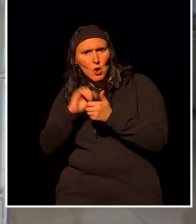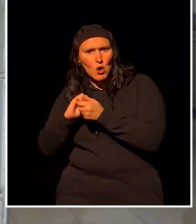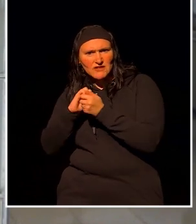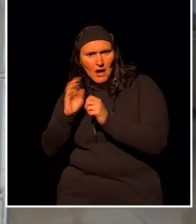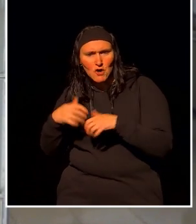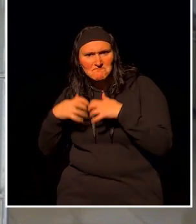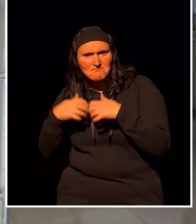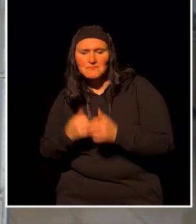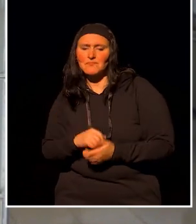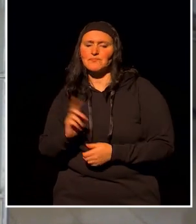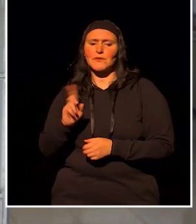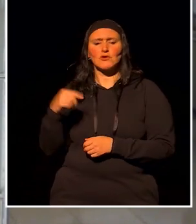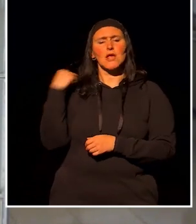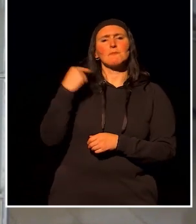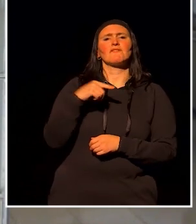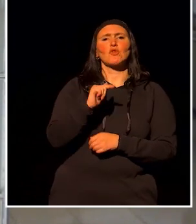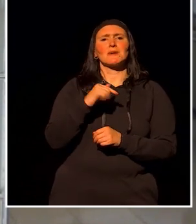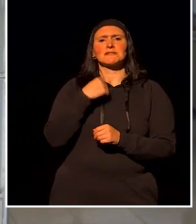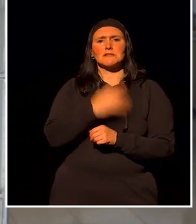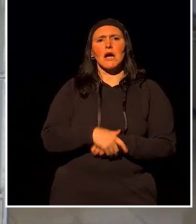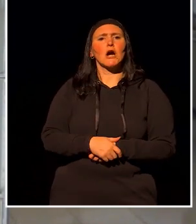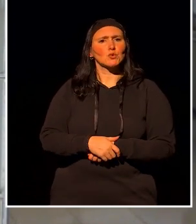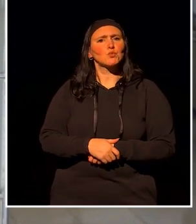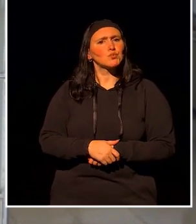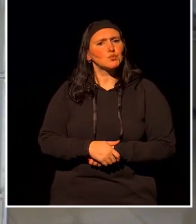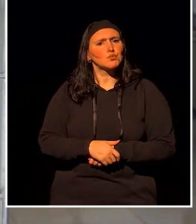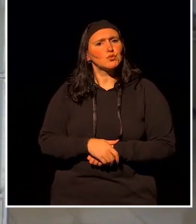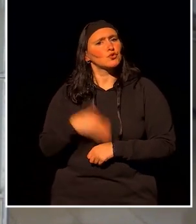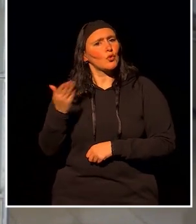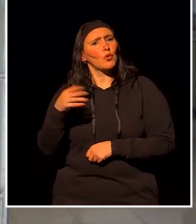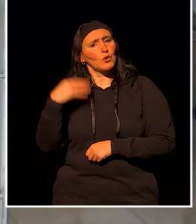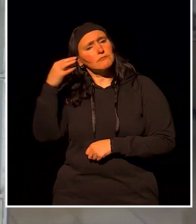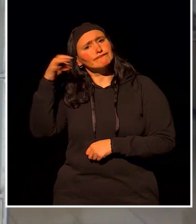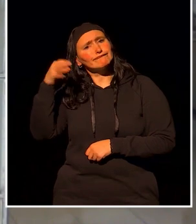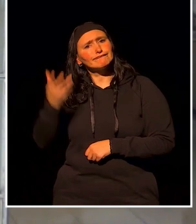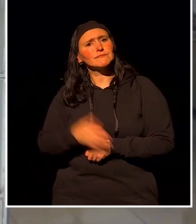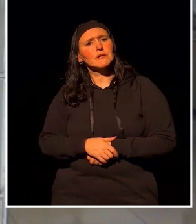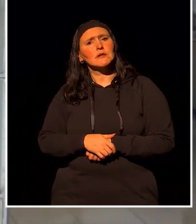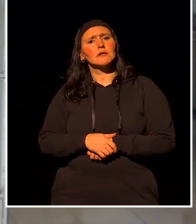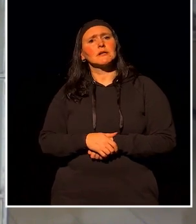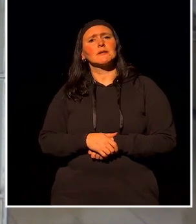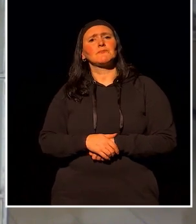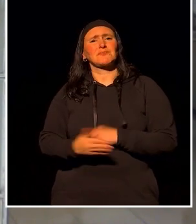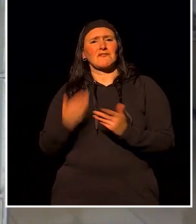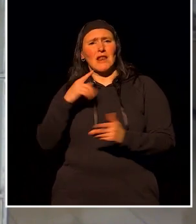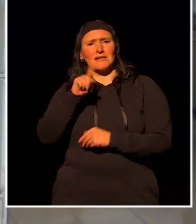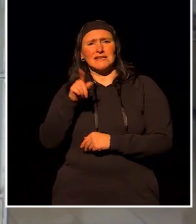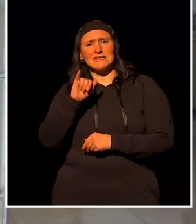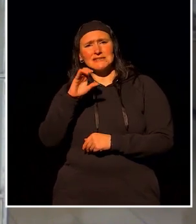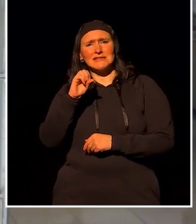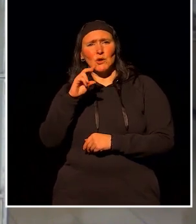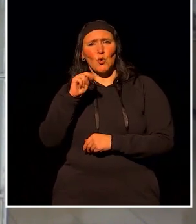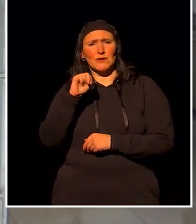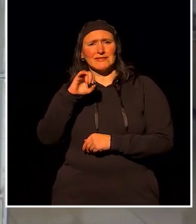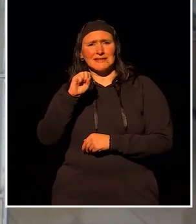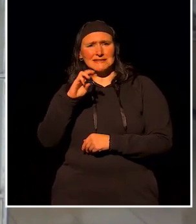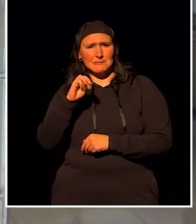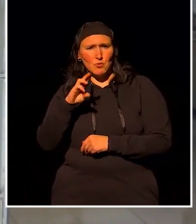Thomas wirklich in einer Meinung. Ne? Der Zionismus ist vielleicht wirklich einer der klassischsten